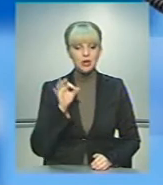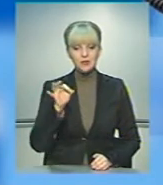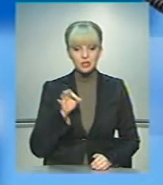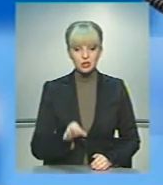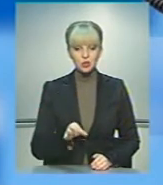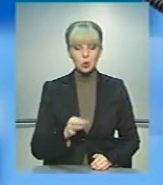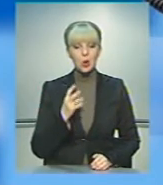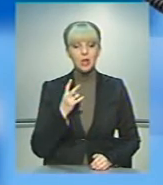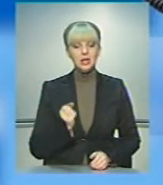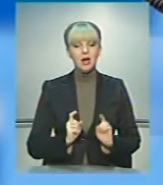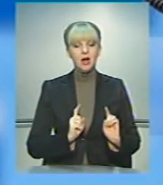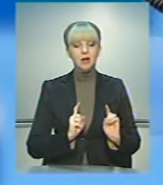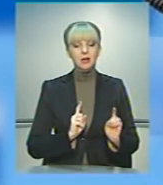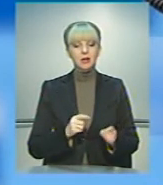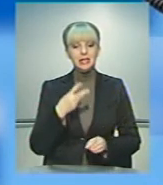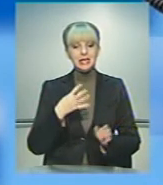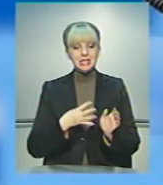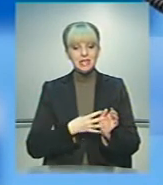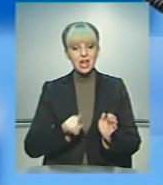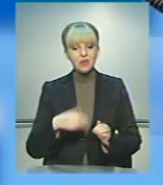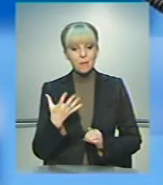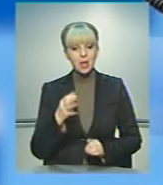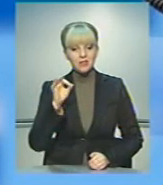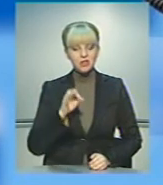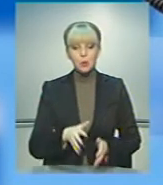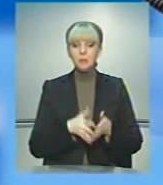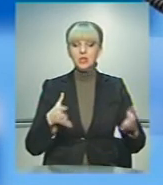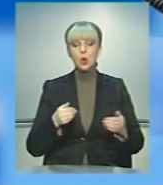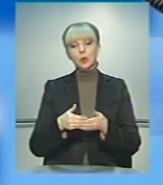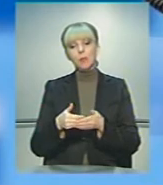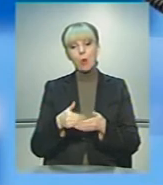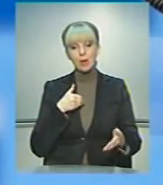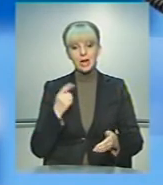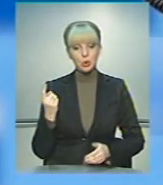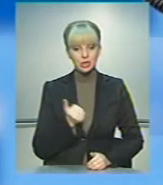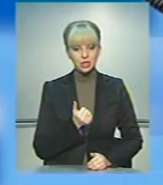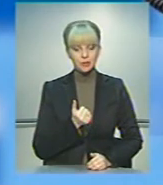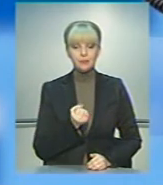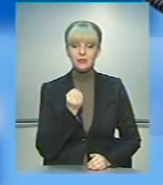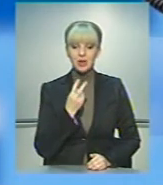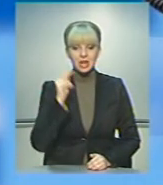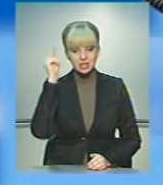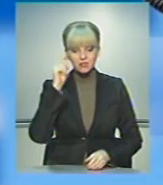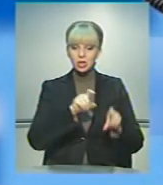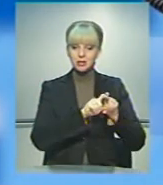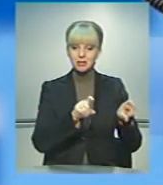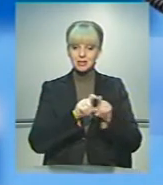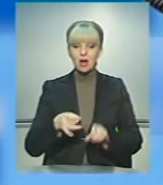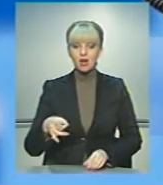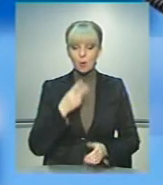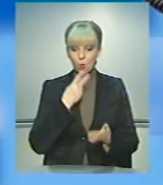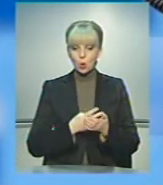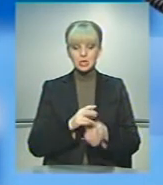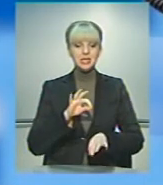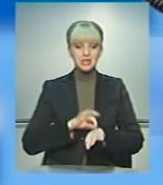78,4%, на що на 39,5% більше від попереднього тижня. В 12 навчальних закладах району